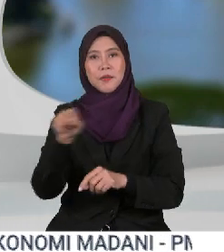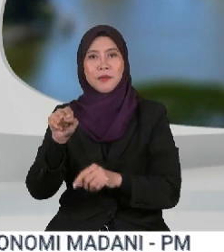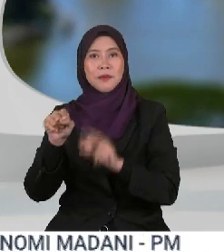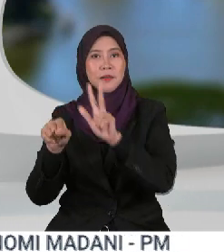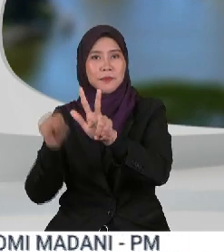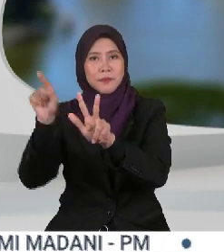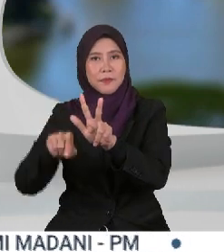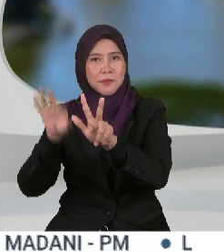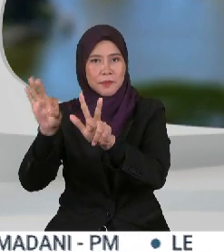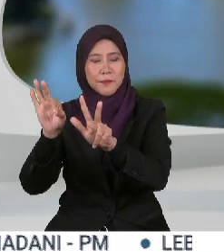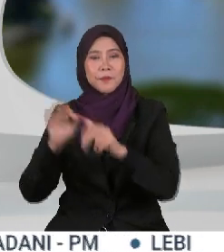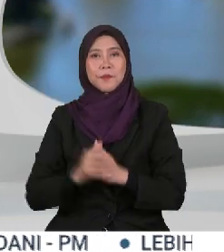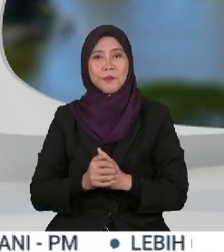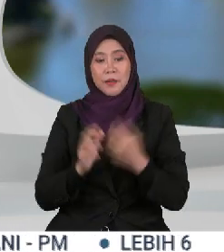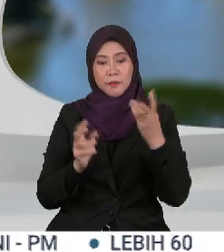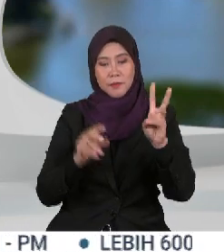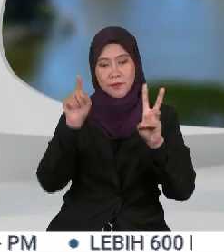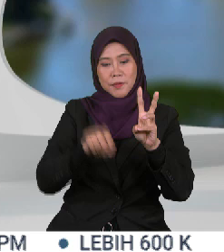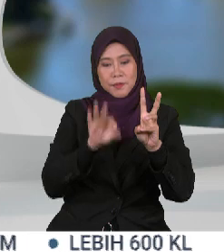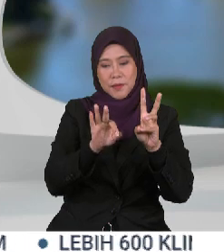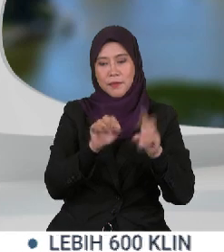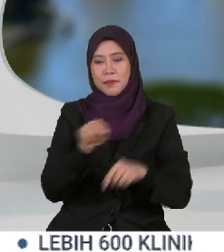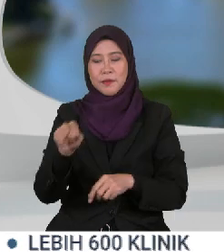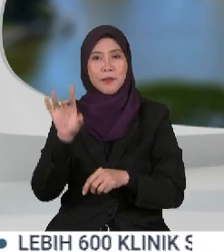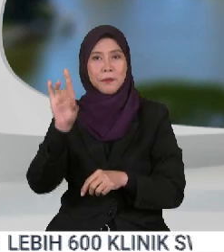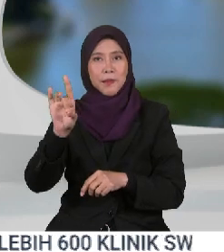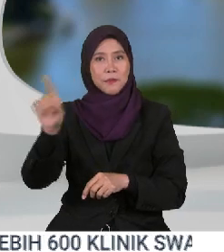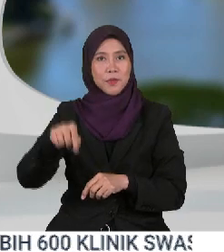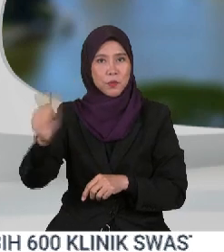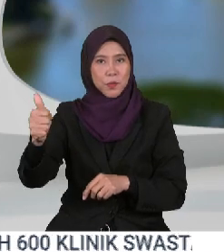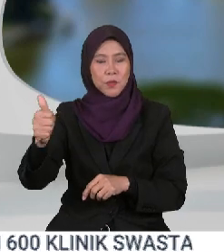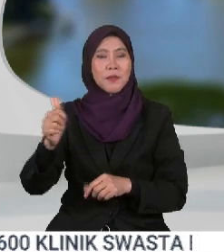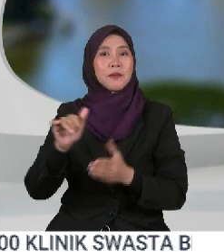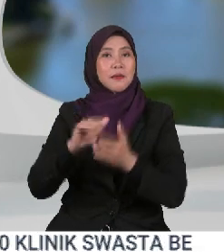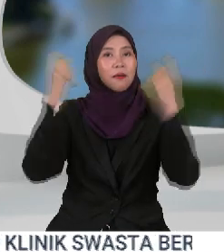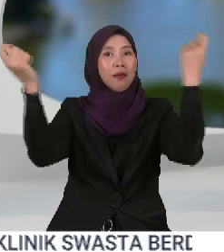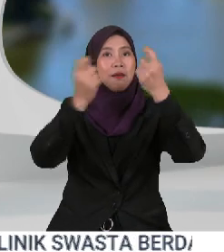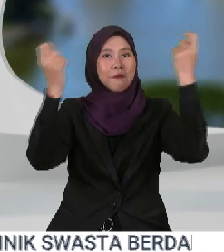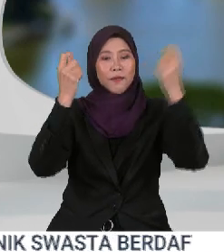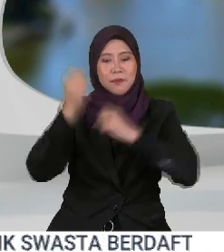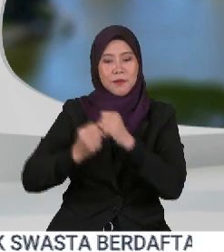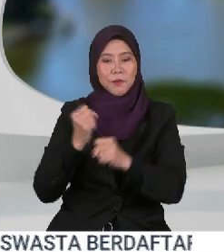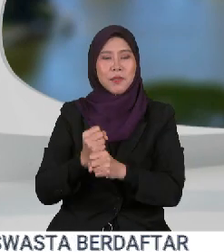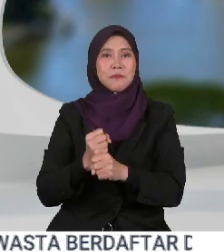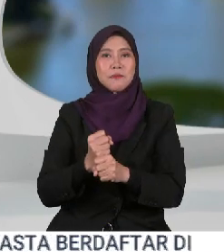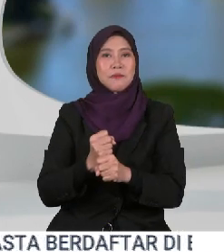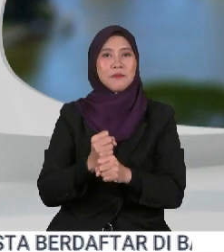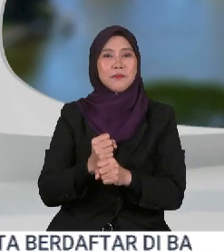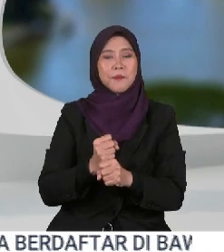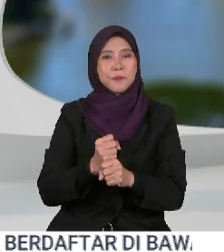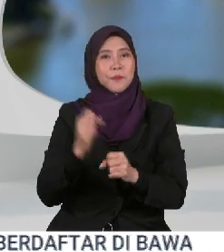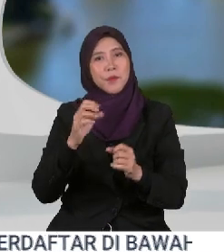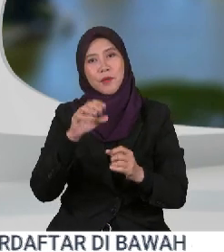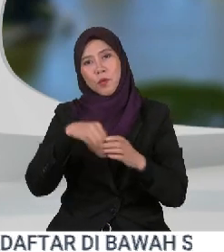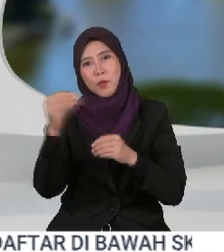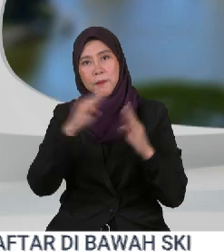September, manakala acara kedua pada 16 September sehingga 8 Oktober. Ia merupakan karnival tahunan anjuran Majlis Perbandaran Luar